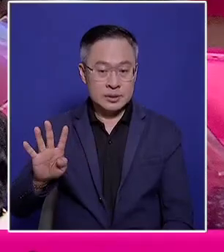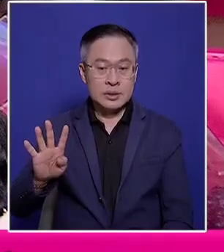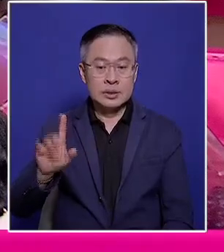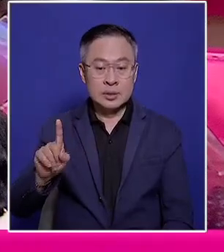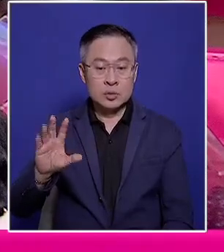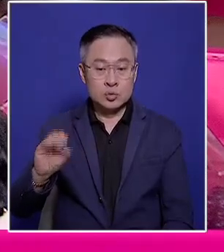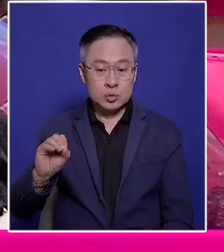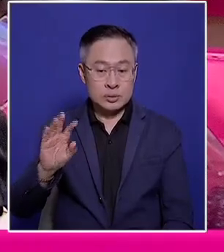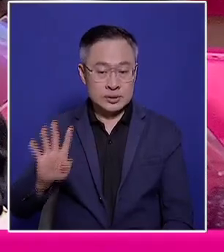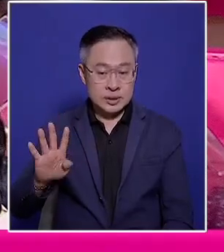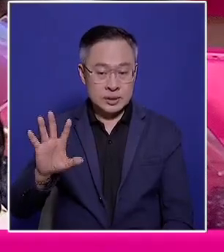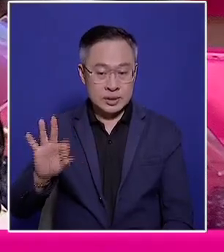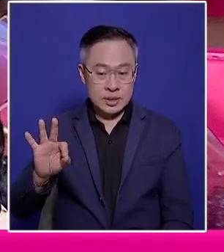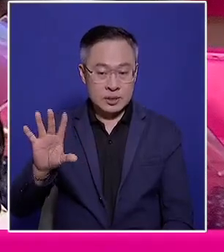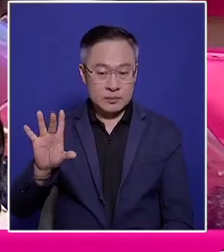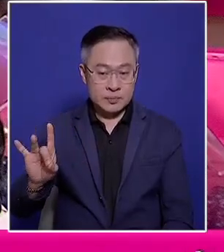3410498